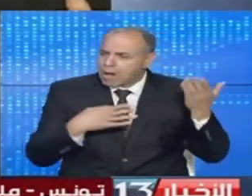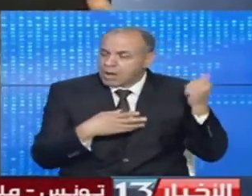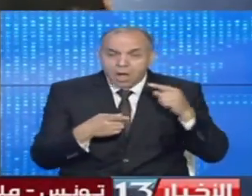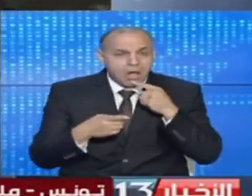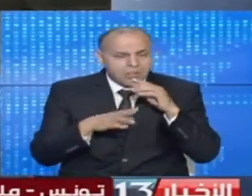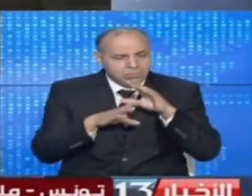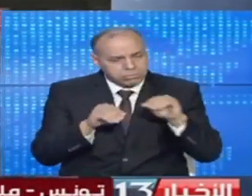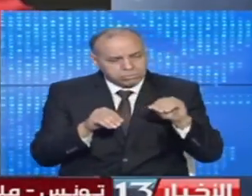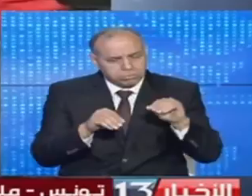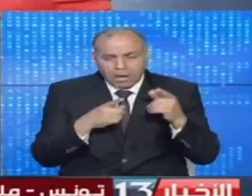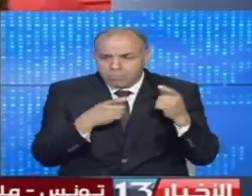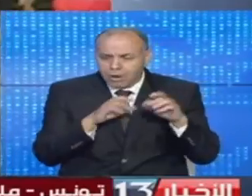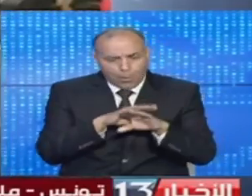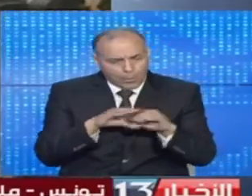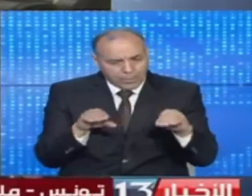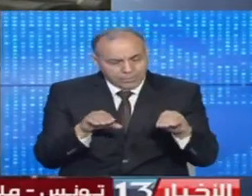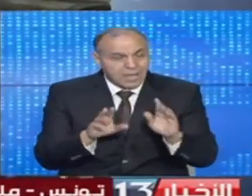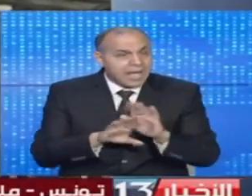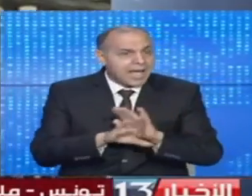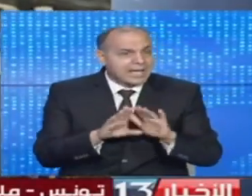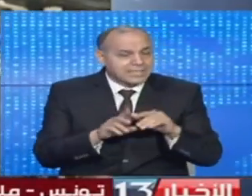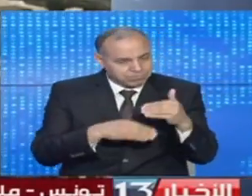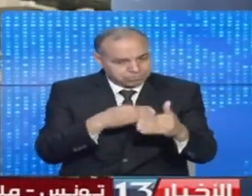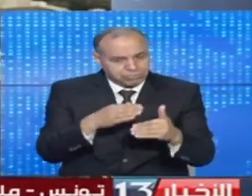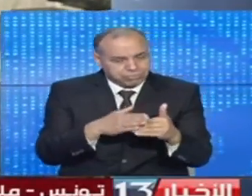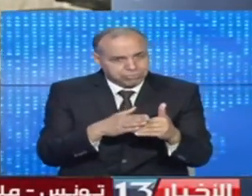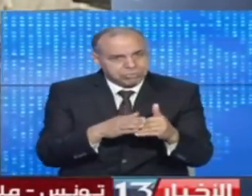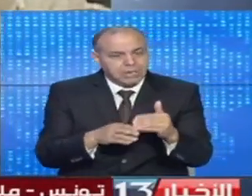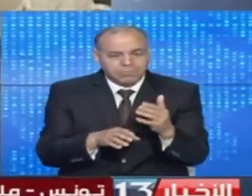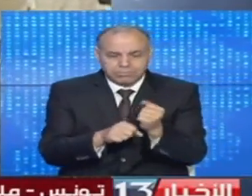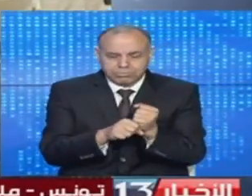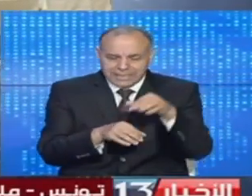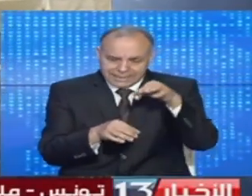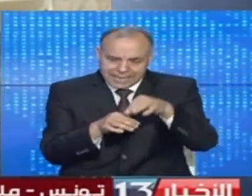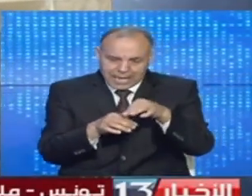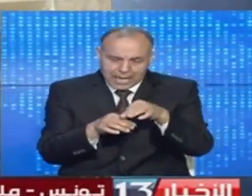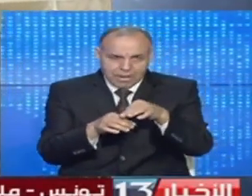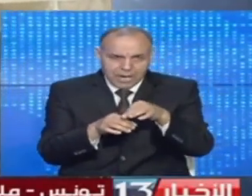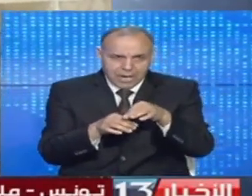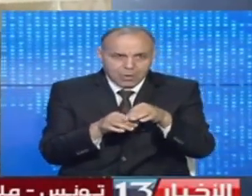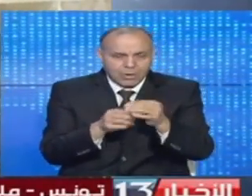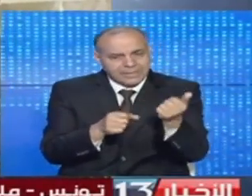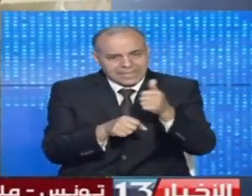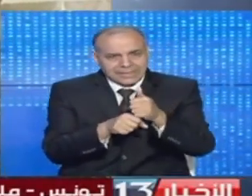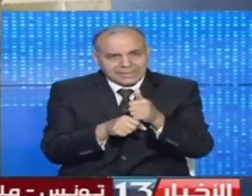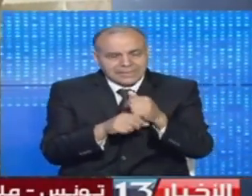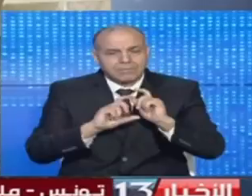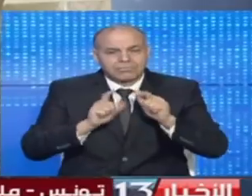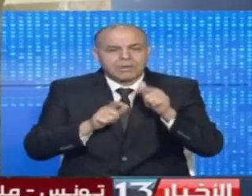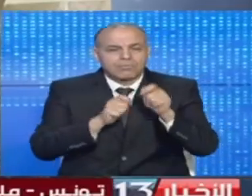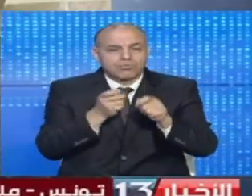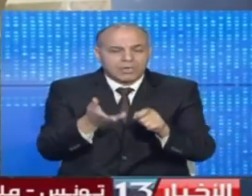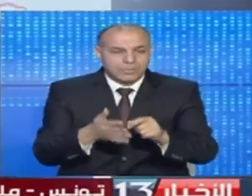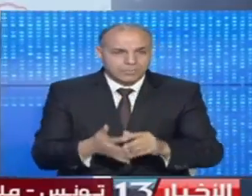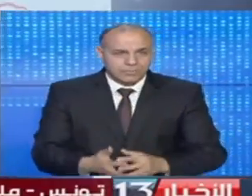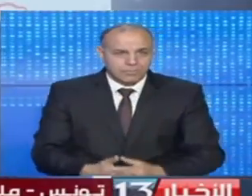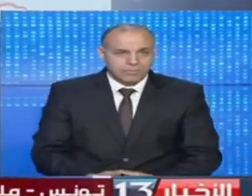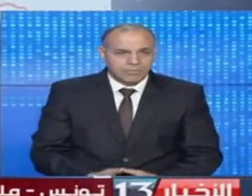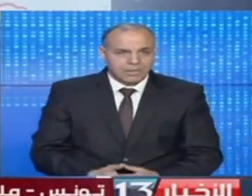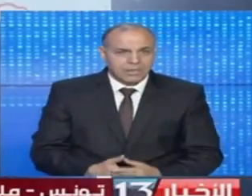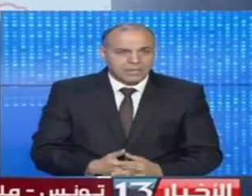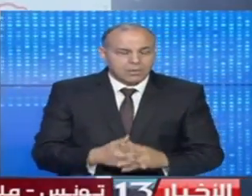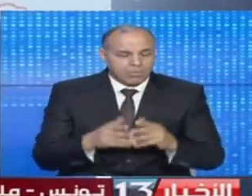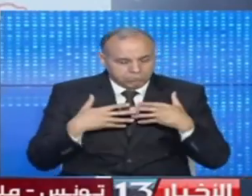ويسكت ازيز الرصاص وينفي قدما نحو استحقاق انتخابي وتاسيس مرحله انتقاليه نظر